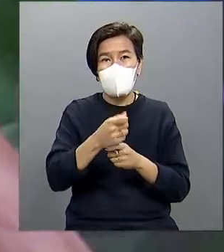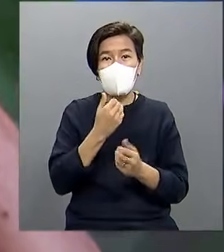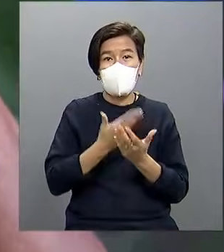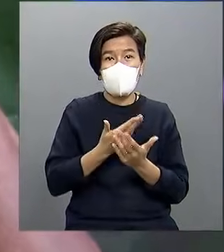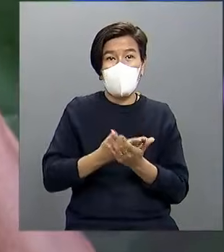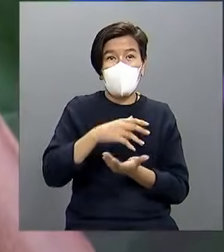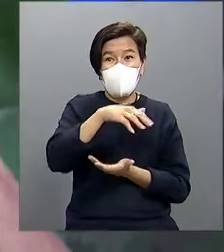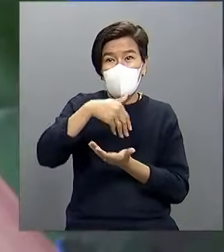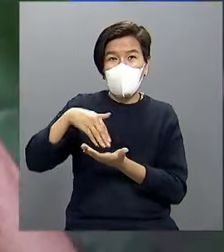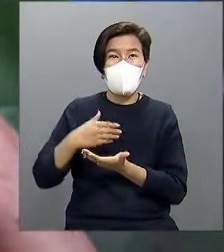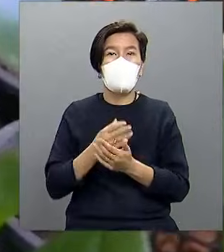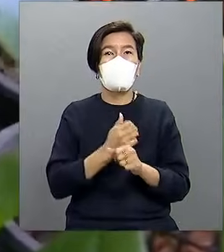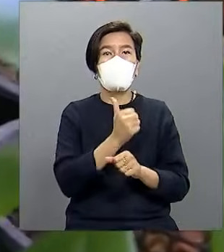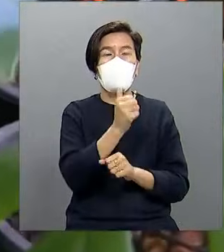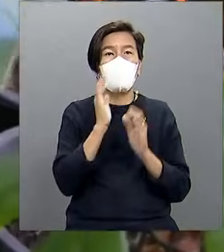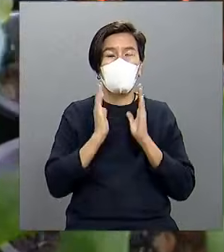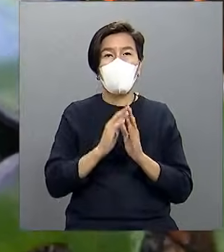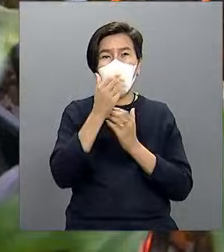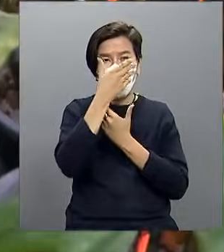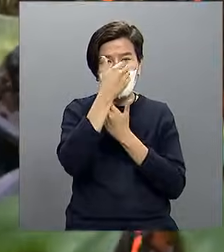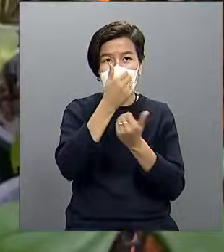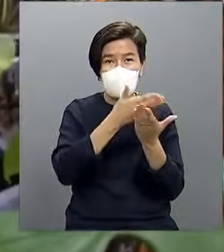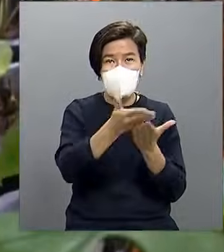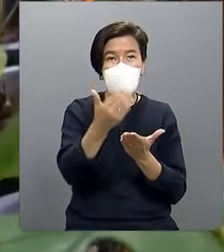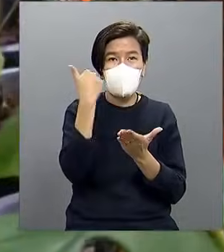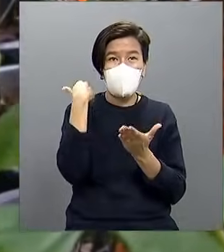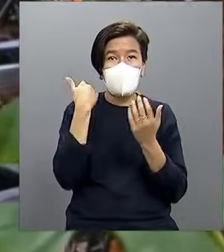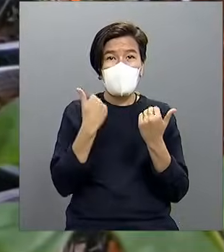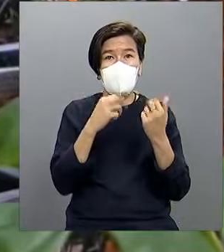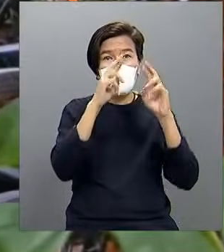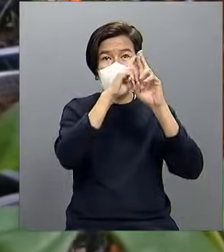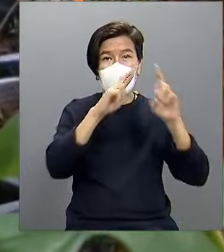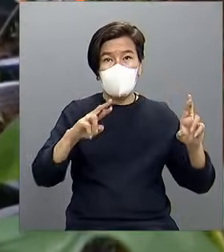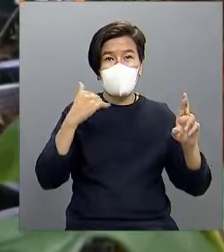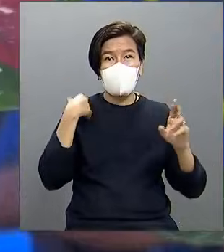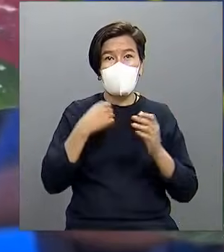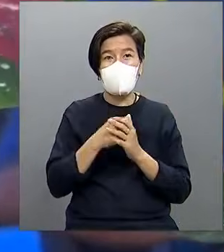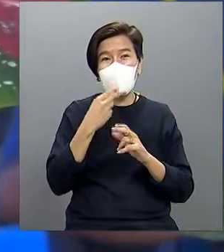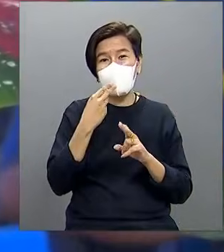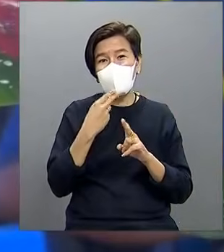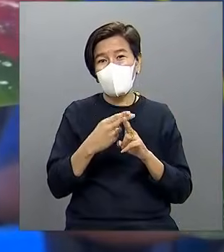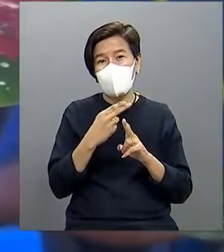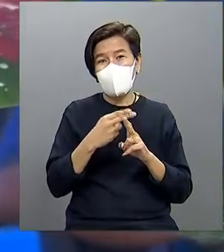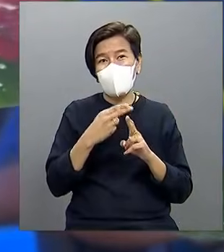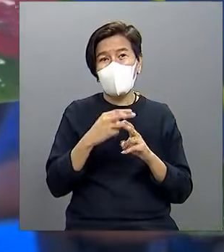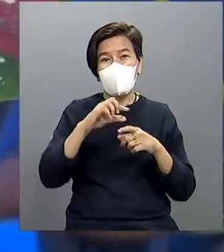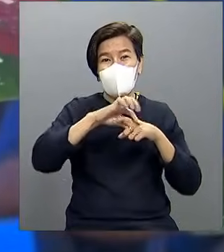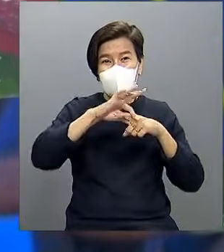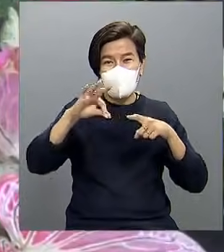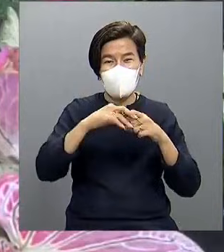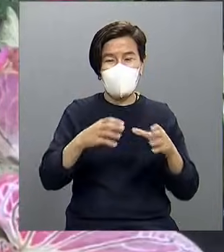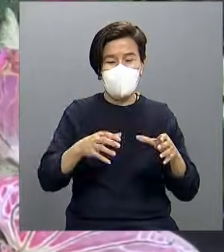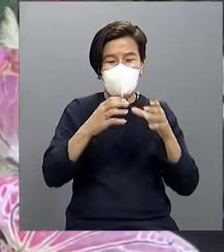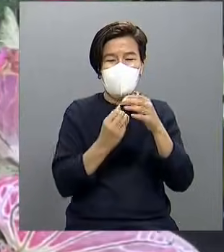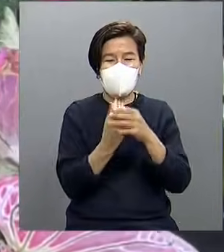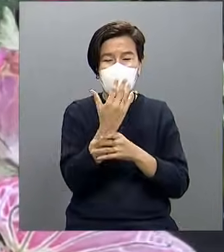าซื้อไม่น้อยไปกว่าไม้ประดับเลยค่ะปีนี้บางร้านมีต้นกระท่อมมาวางขายด้วยนะคะก็เรียกความสนใจให้กับลูกค้าได้หลายค